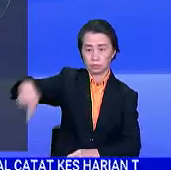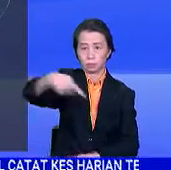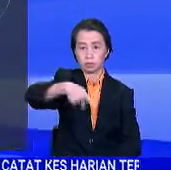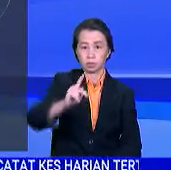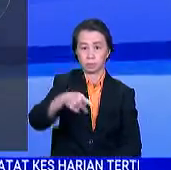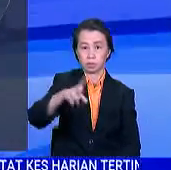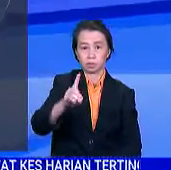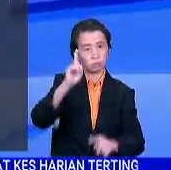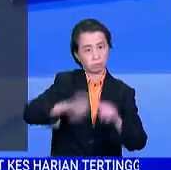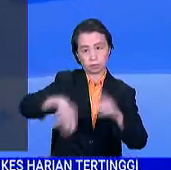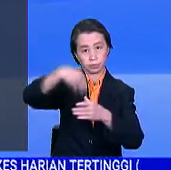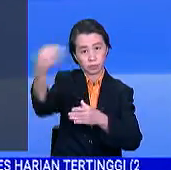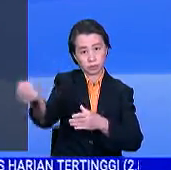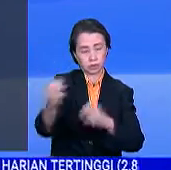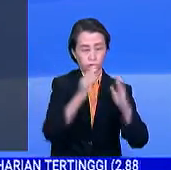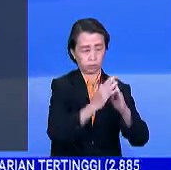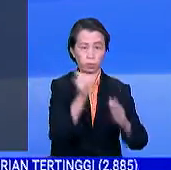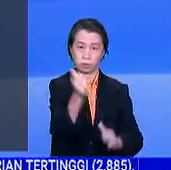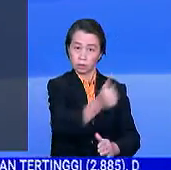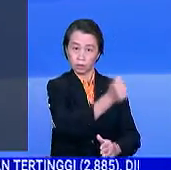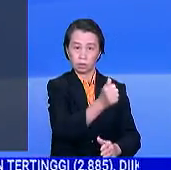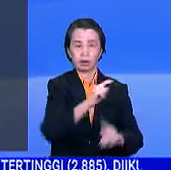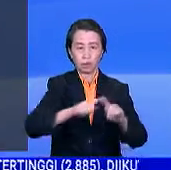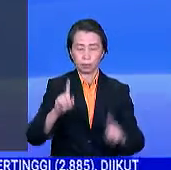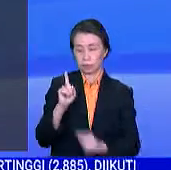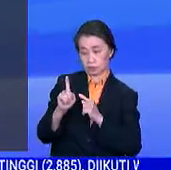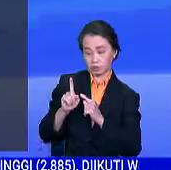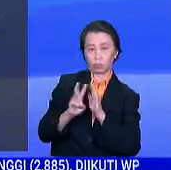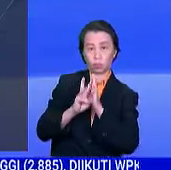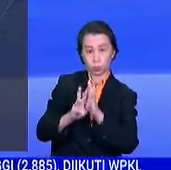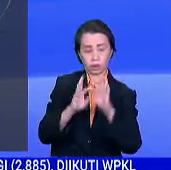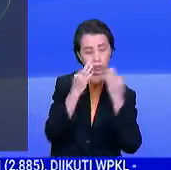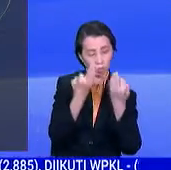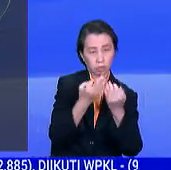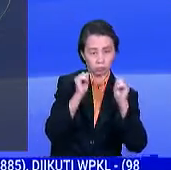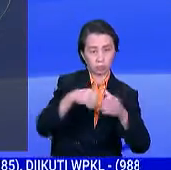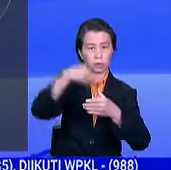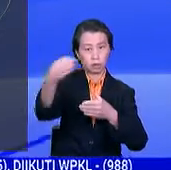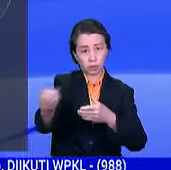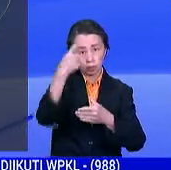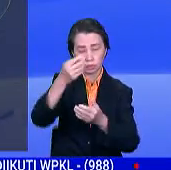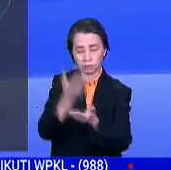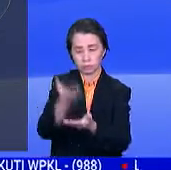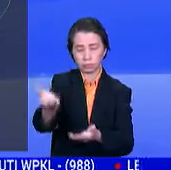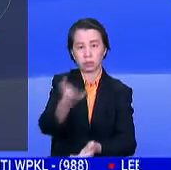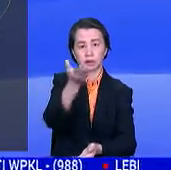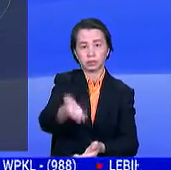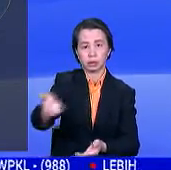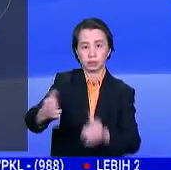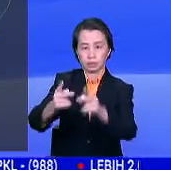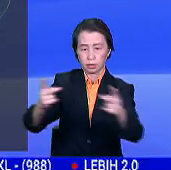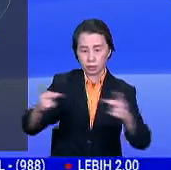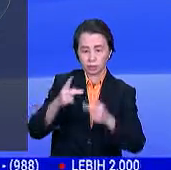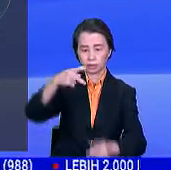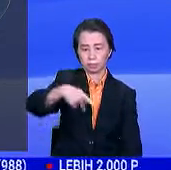tidak dibenarkan keluar dari kediaman masing-masing kecuali seorang sahaja wakil isi rumah keluar hanya untuk membeli keperluan asas di kawasan